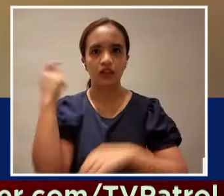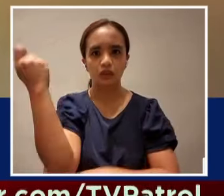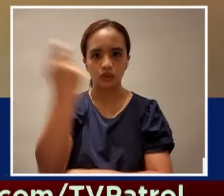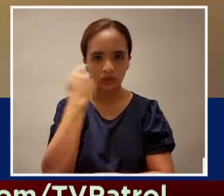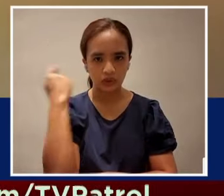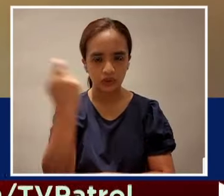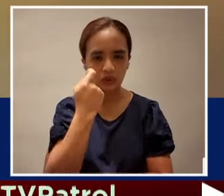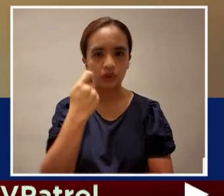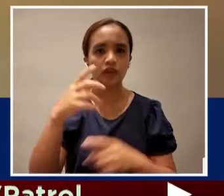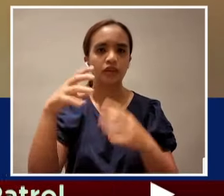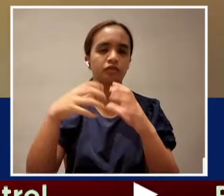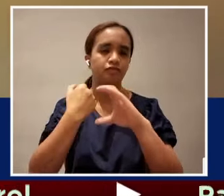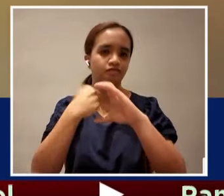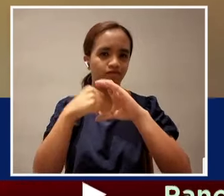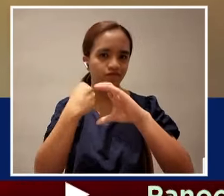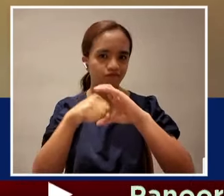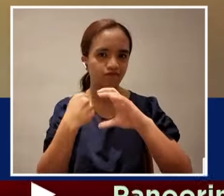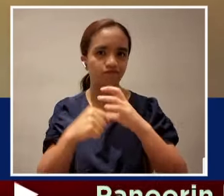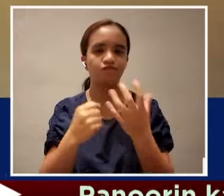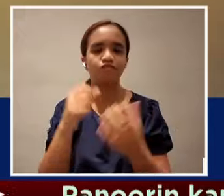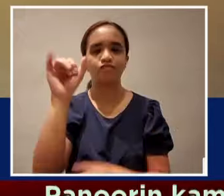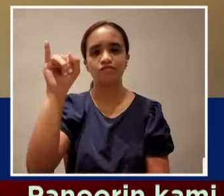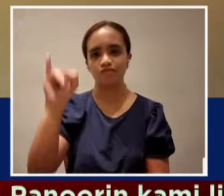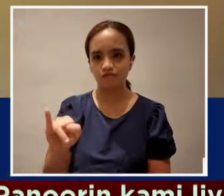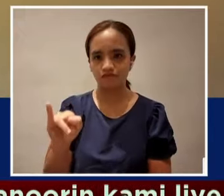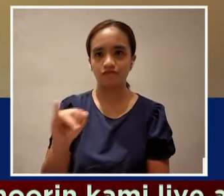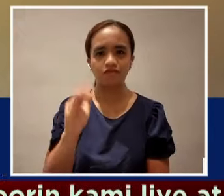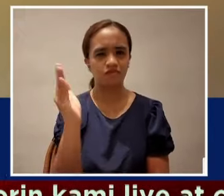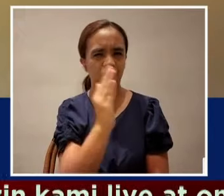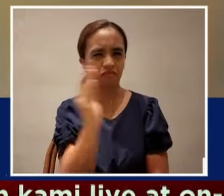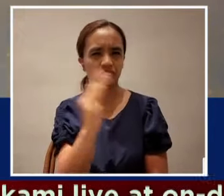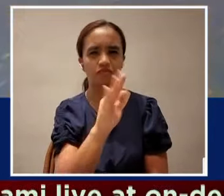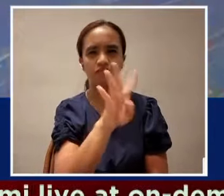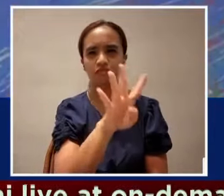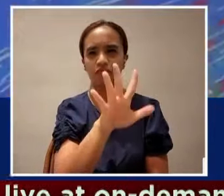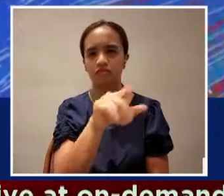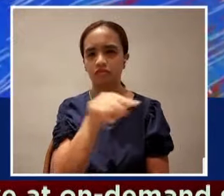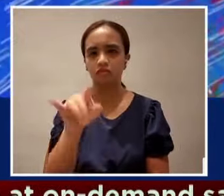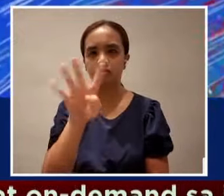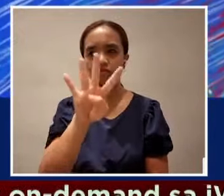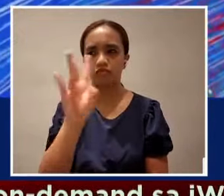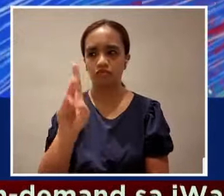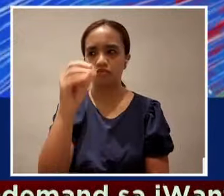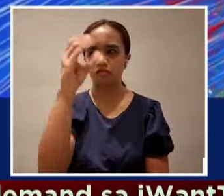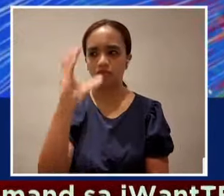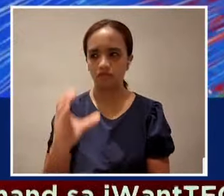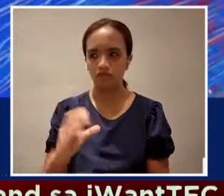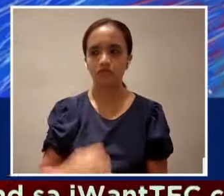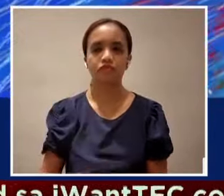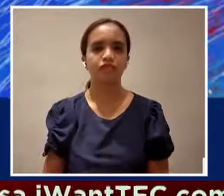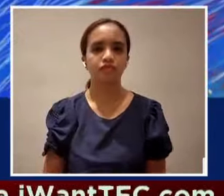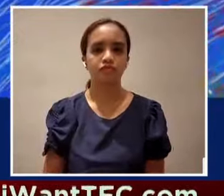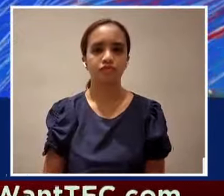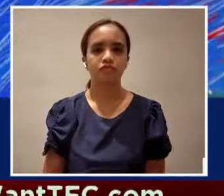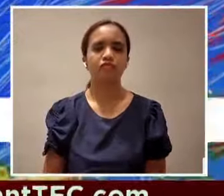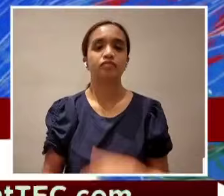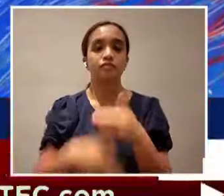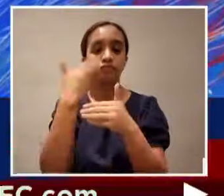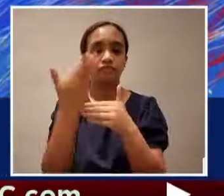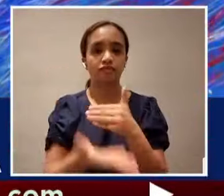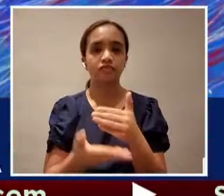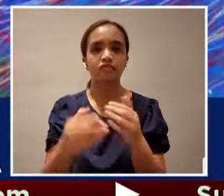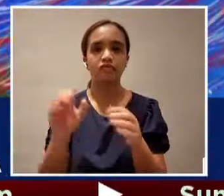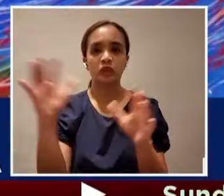at Sinait Ilocos Sur na maglalaro sa 45 hanggang 47 degrees Celsius. Dala pa rin ng easterlies mula Pasipiko